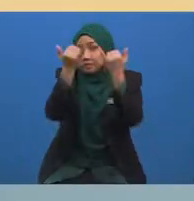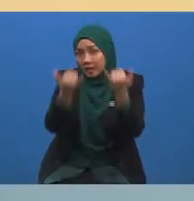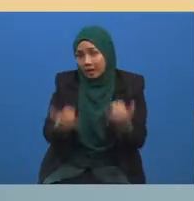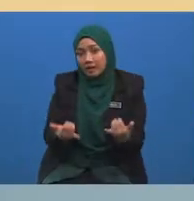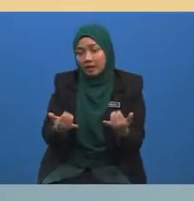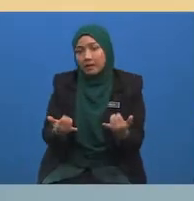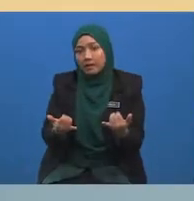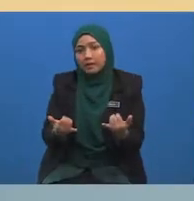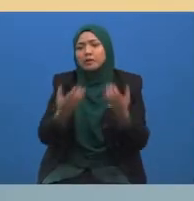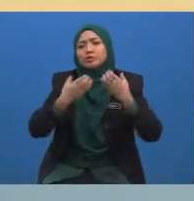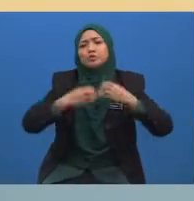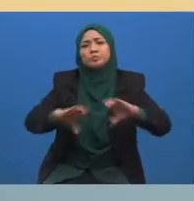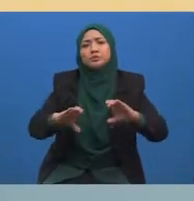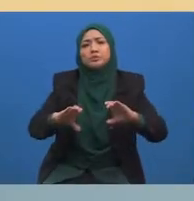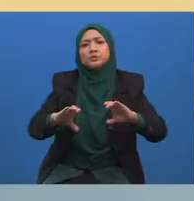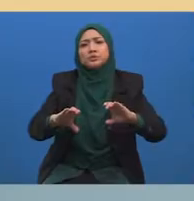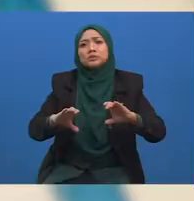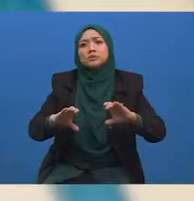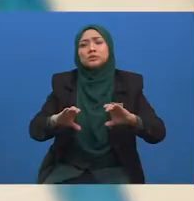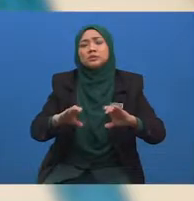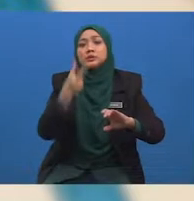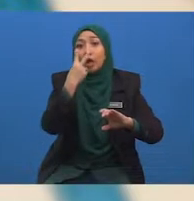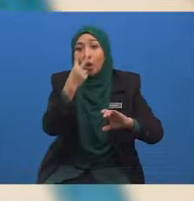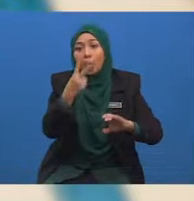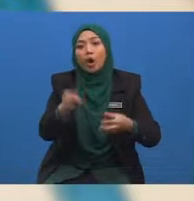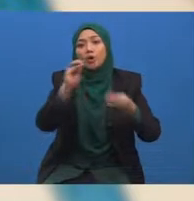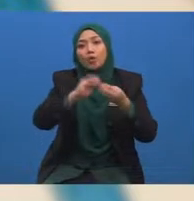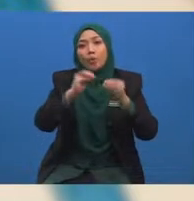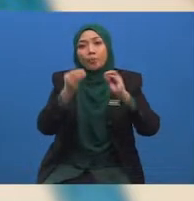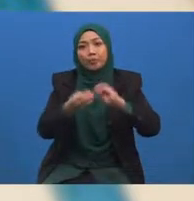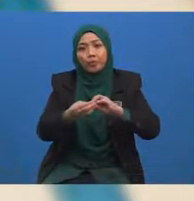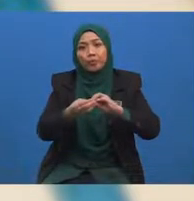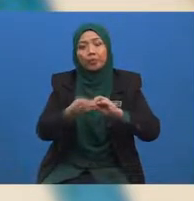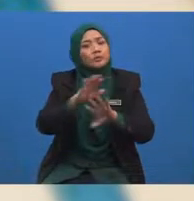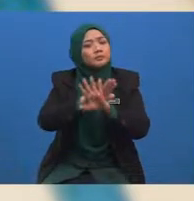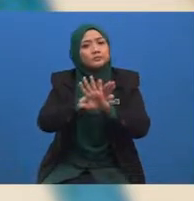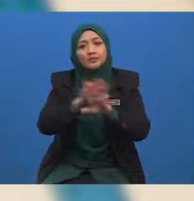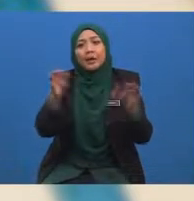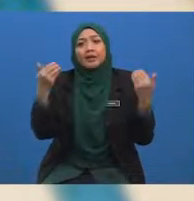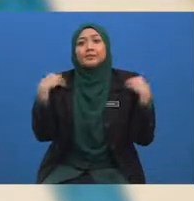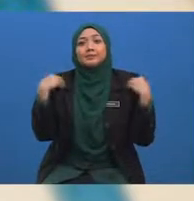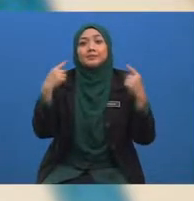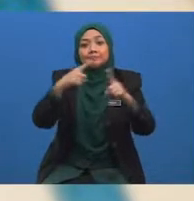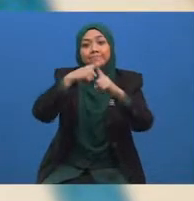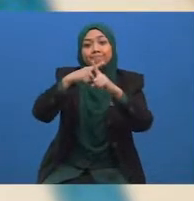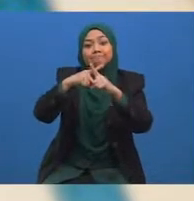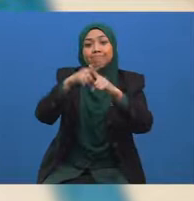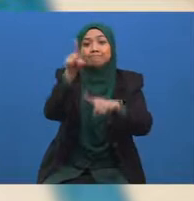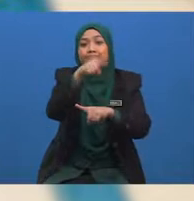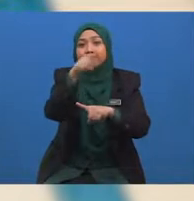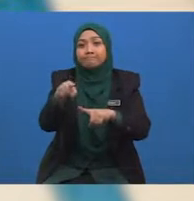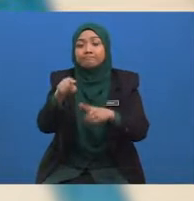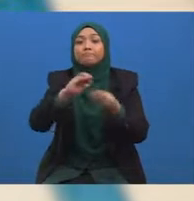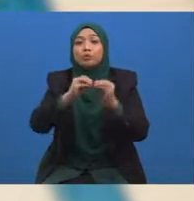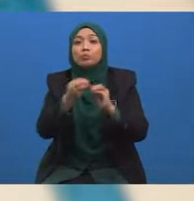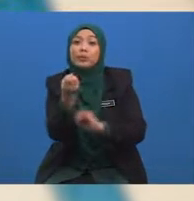Sekarang, cuba perhatikan nombor yang tidak dipangkah. Nombor apakah itu?